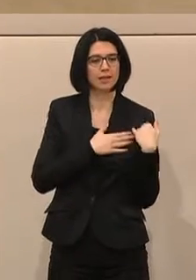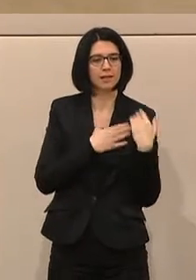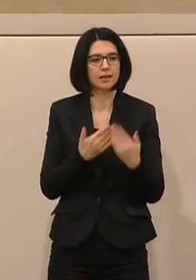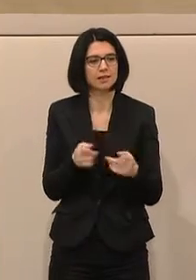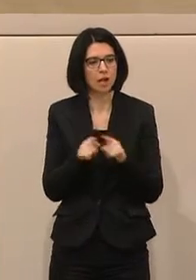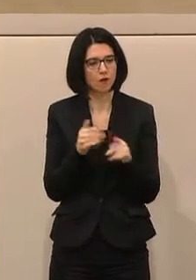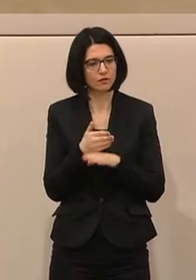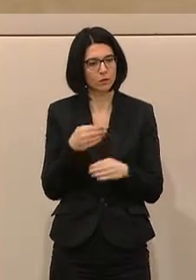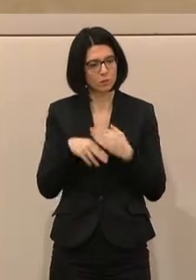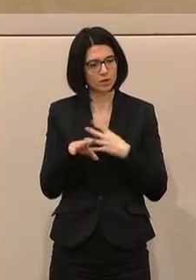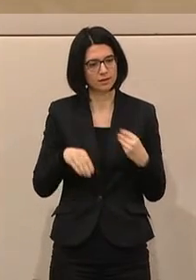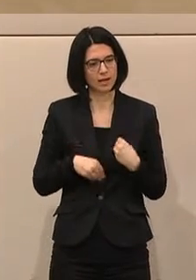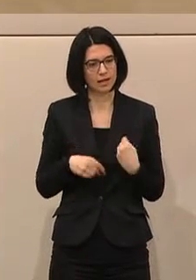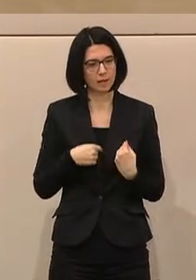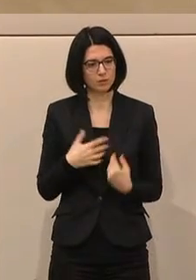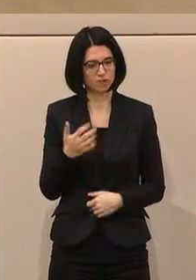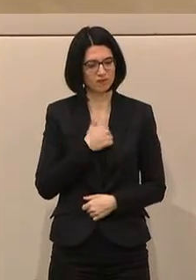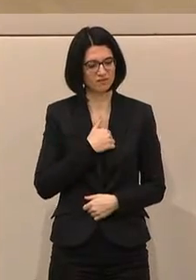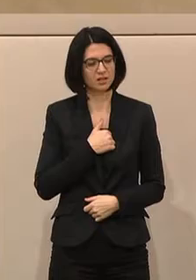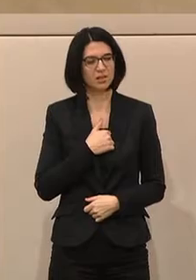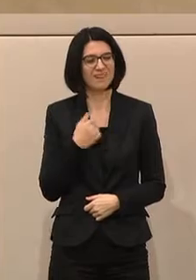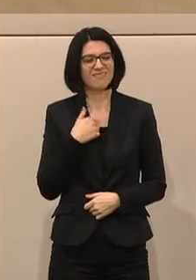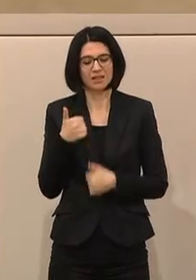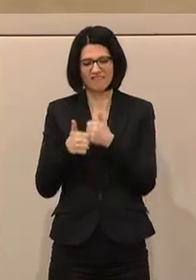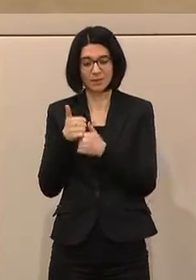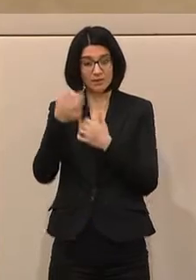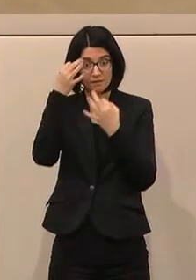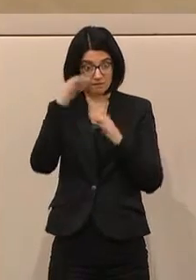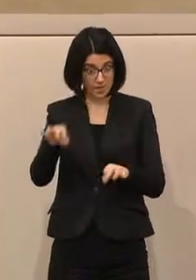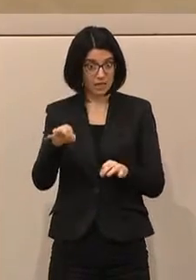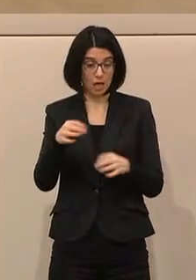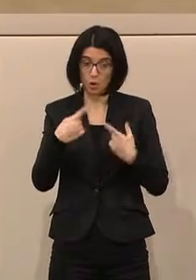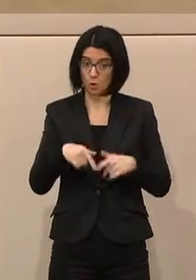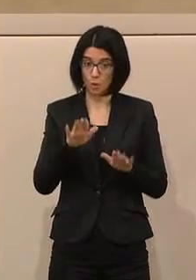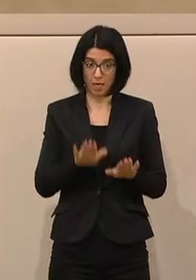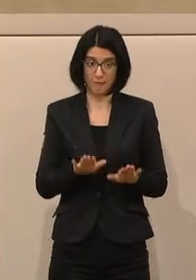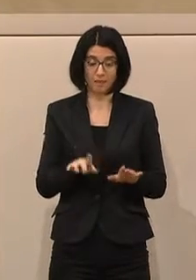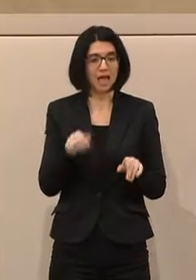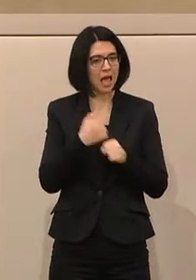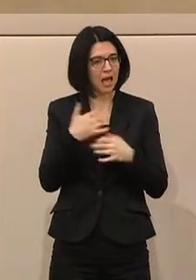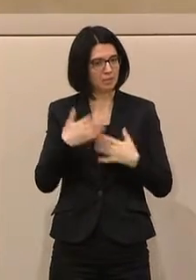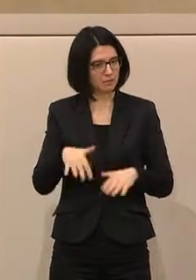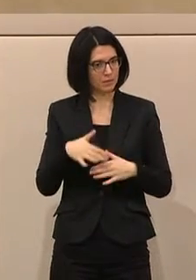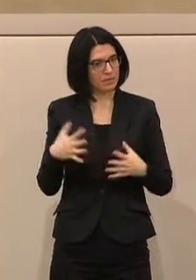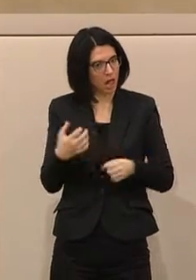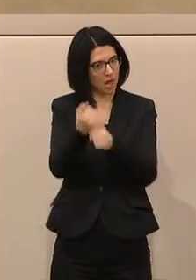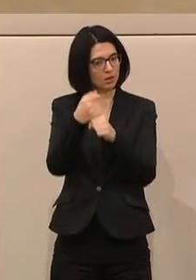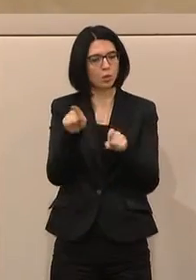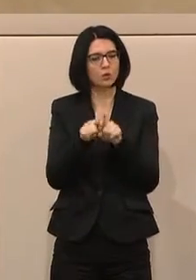für unsere Unternehmer erreichen. Denn es geht um die Wettbewerbsfähigkeit, es geht um unsere Arbeitsplätze und um den